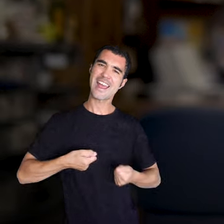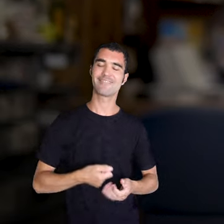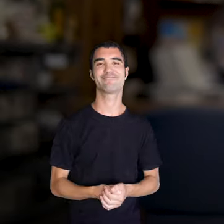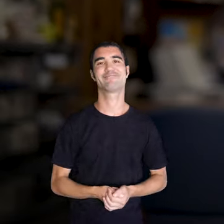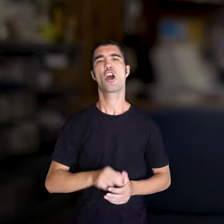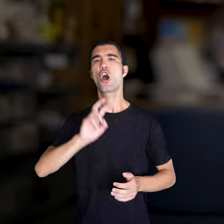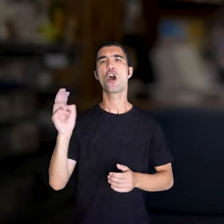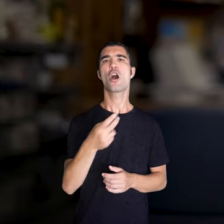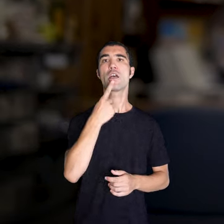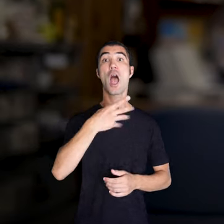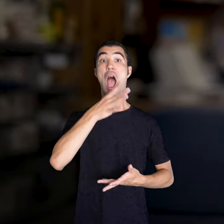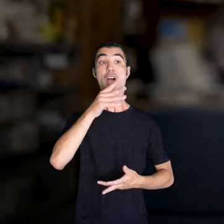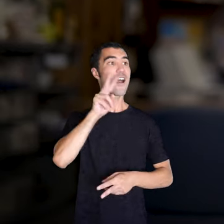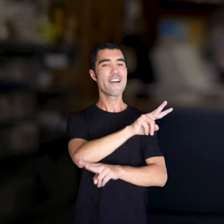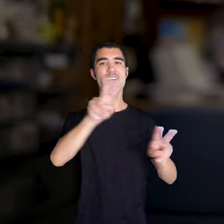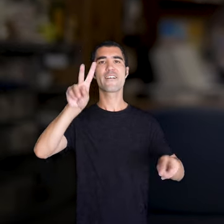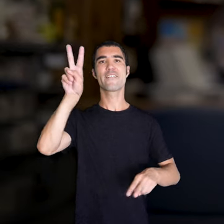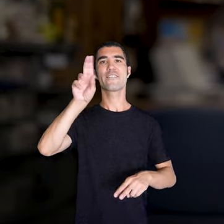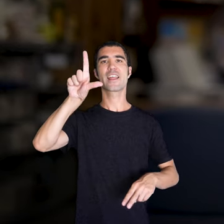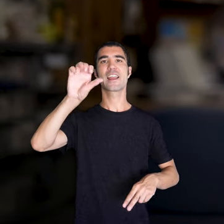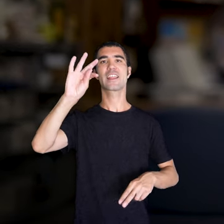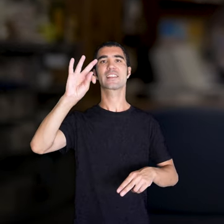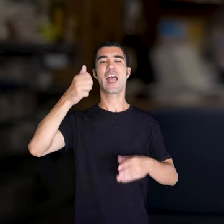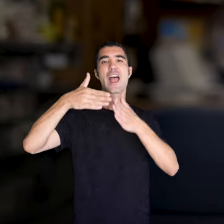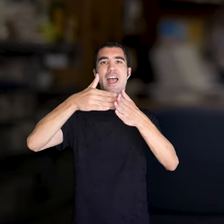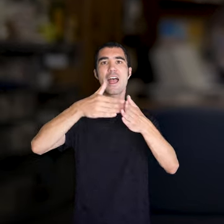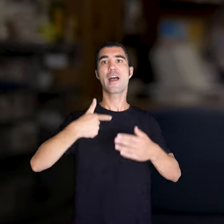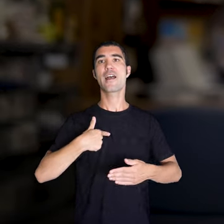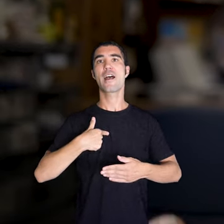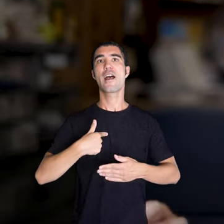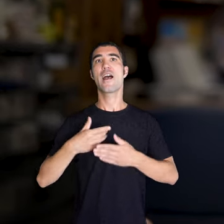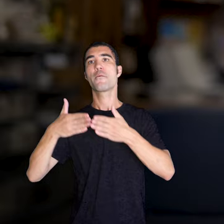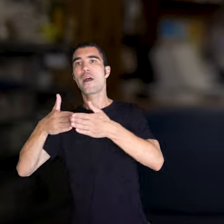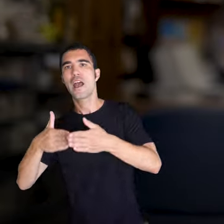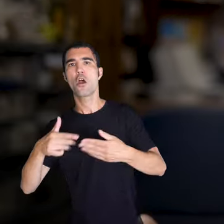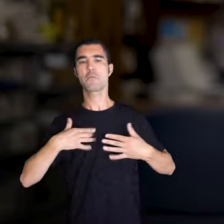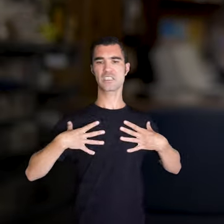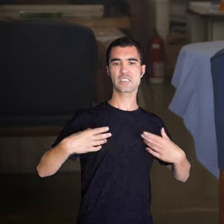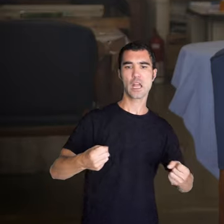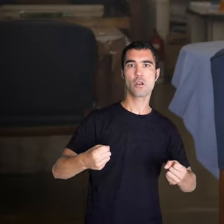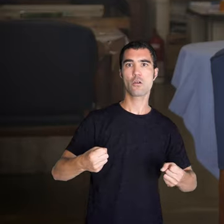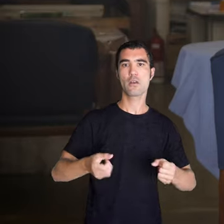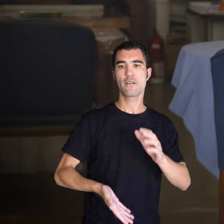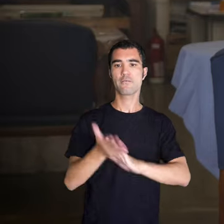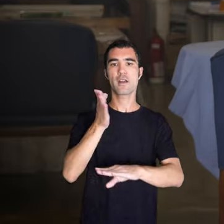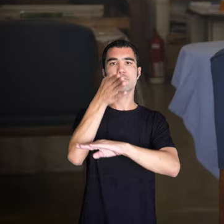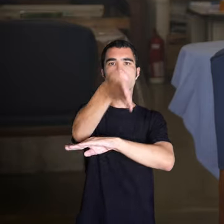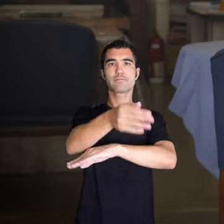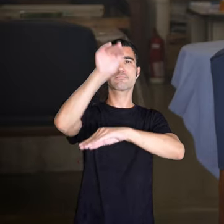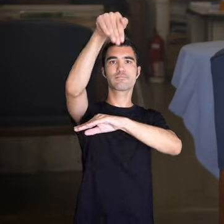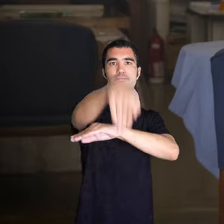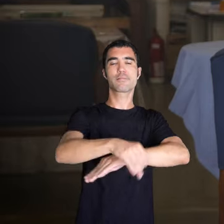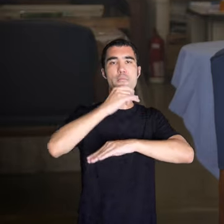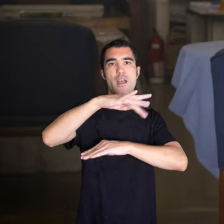que de ara veig una baleta, no sé si és una barca o un llogut, o si és la meva salut que es passeja per la caleta. Eren gent que cantaven i